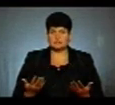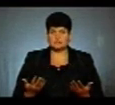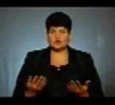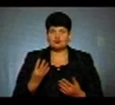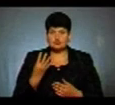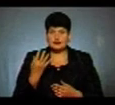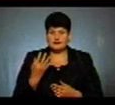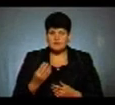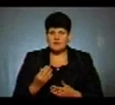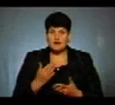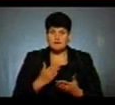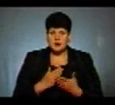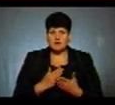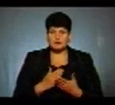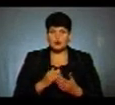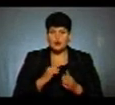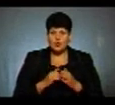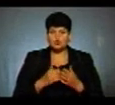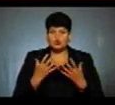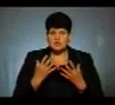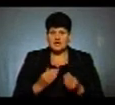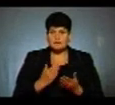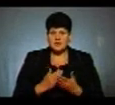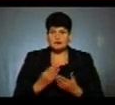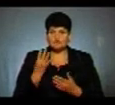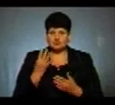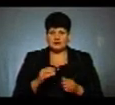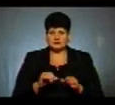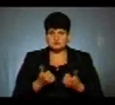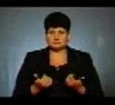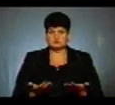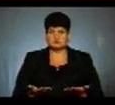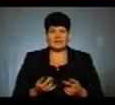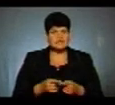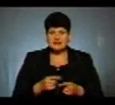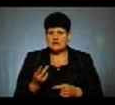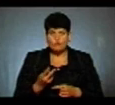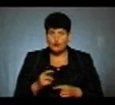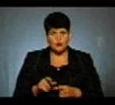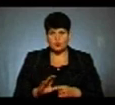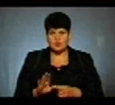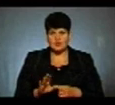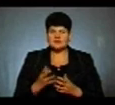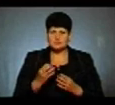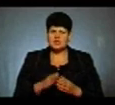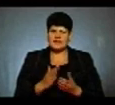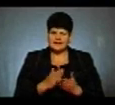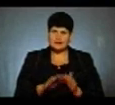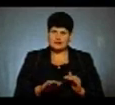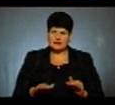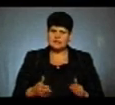4 дня маємо, кожного дня ми маємо 4 розвалені сім'ї. А це не тільки двоє людей, так? Як правило, там ще є дітки,